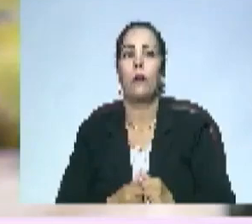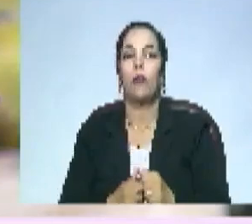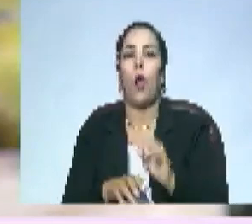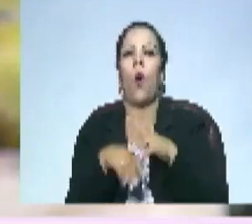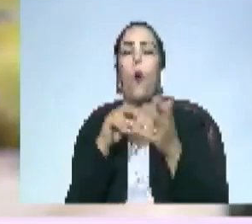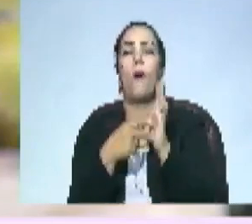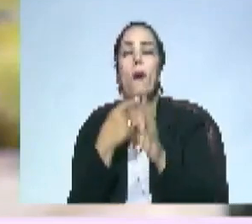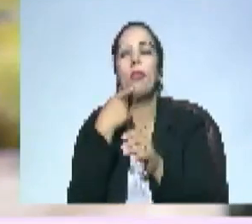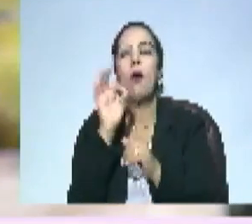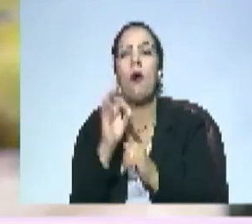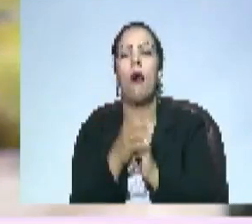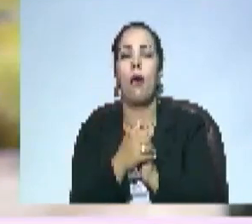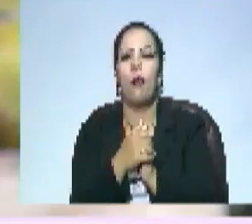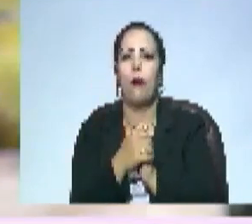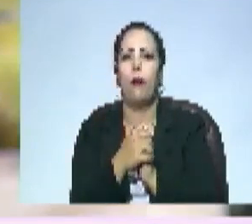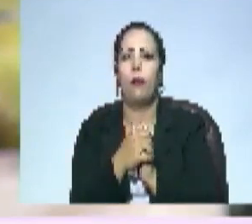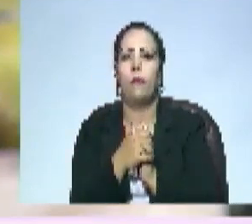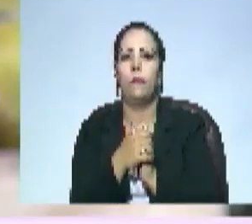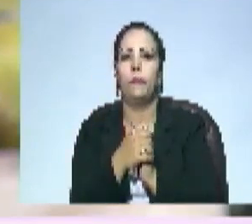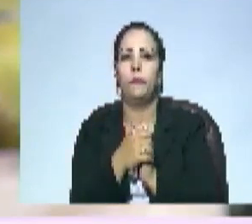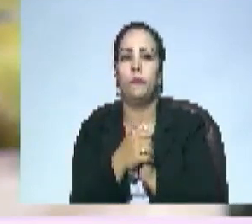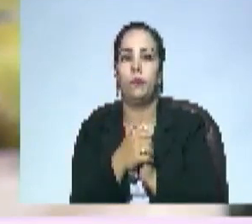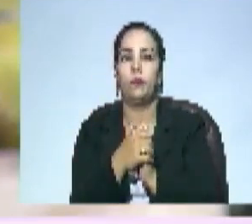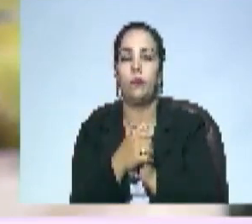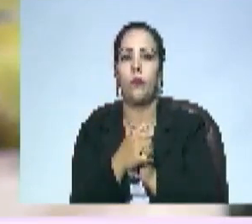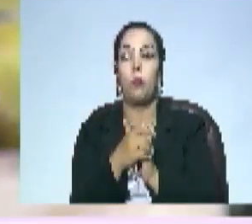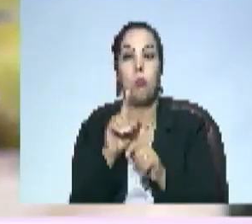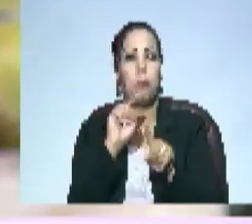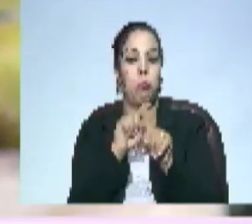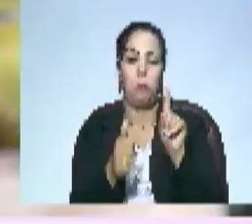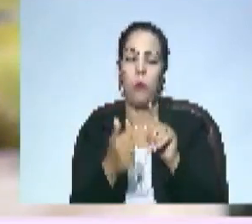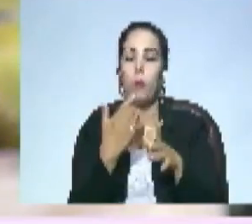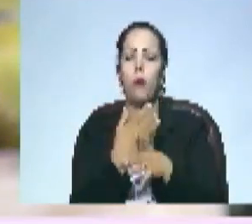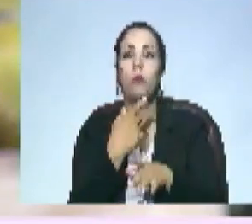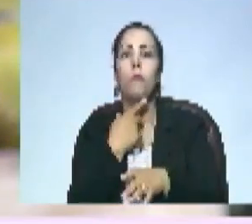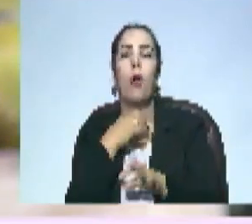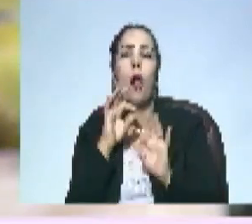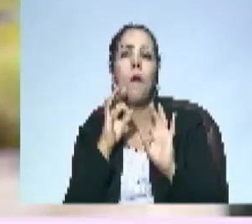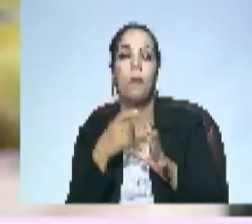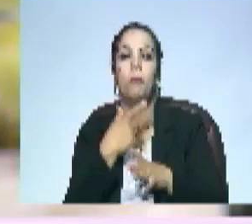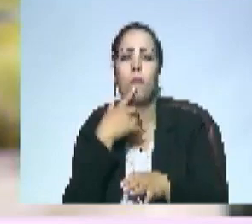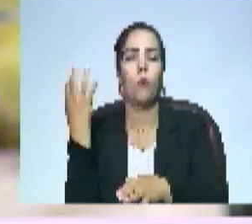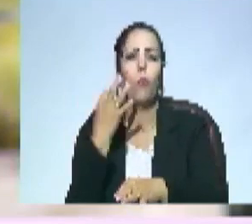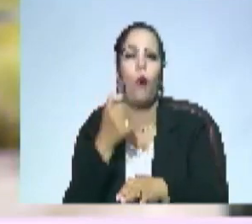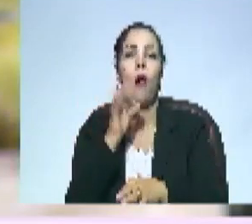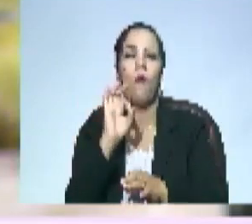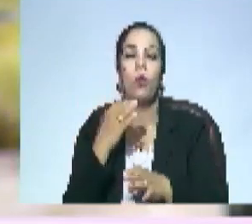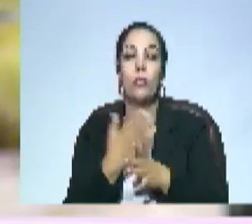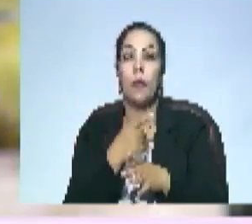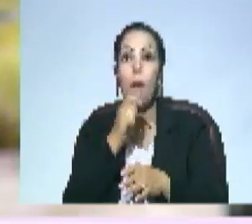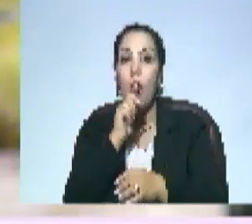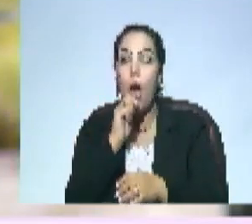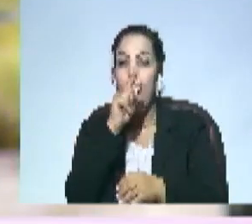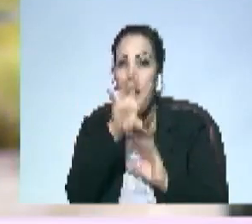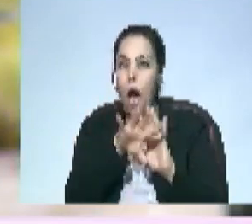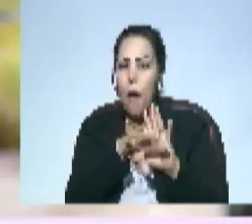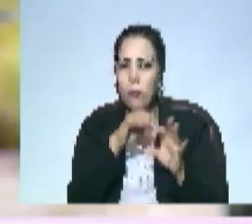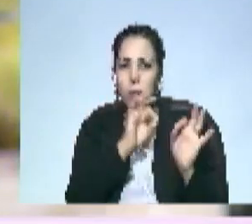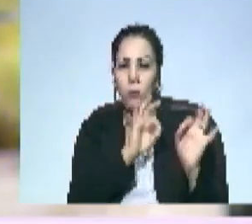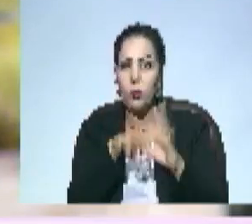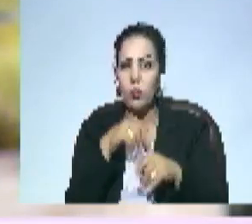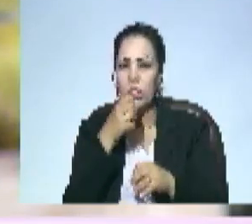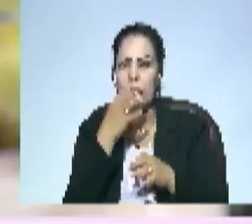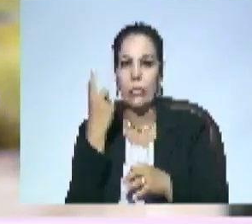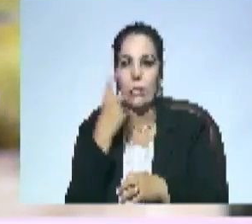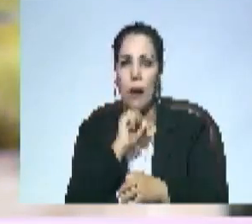و و قيم وشيق جدا وطعمه شهي جدا و اللحمه دي متعصجه على الاخر يا شيف